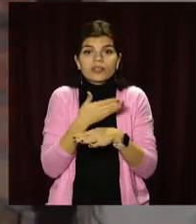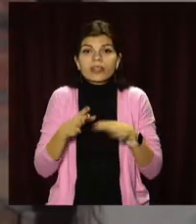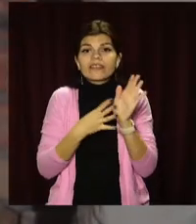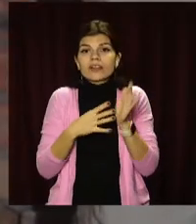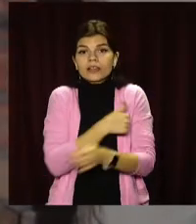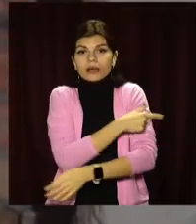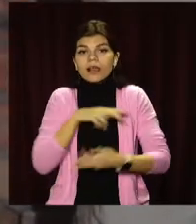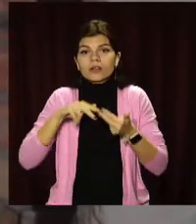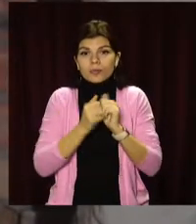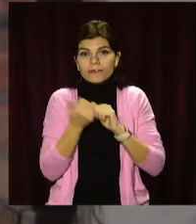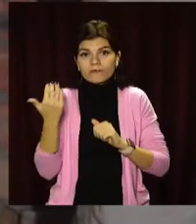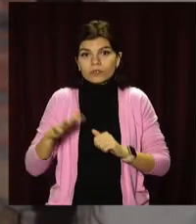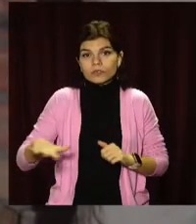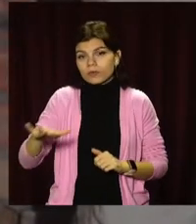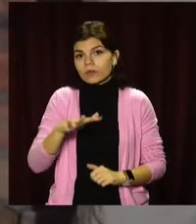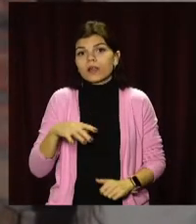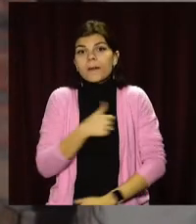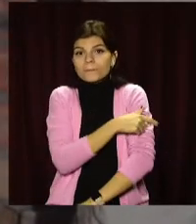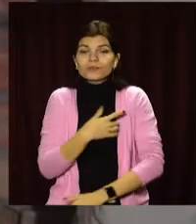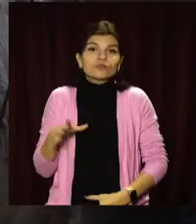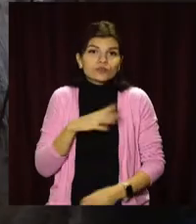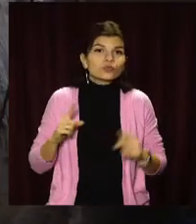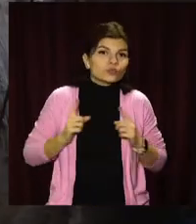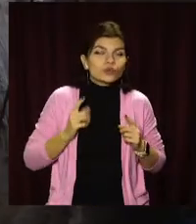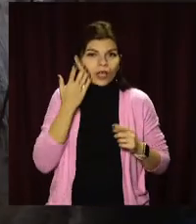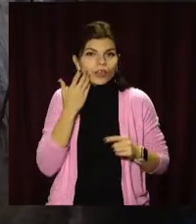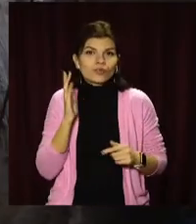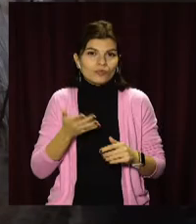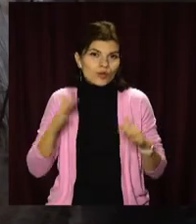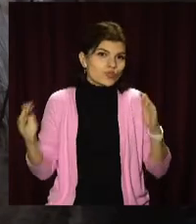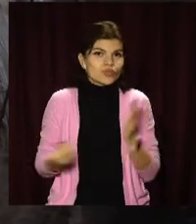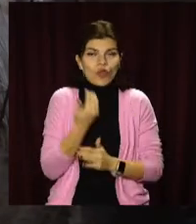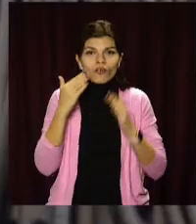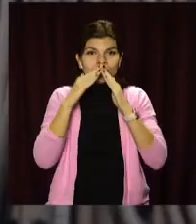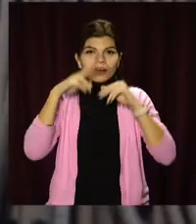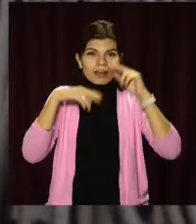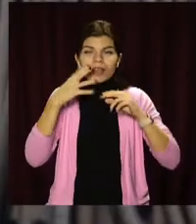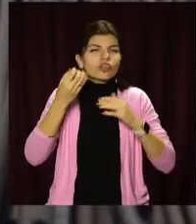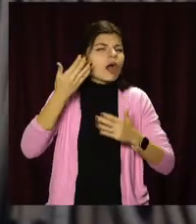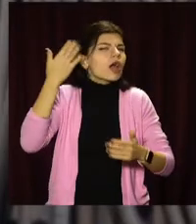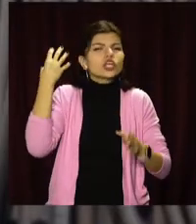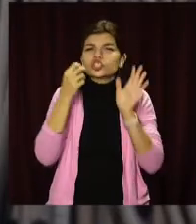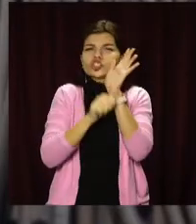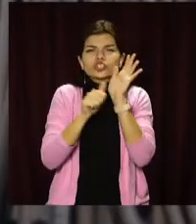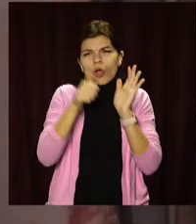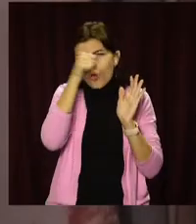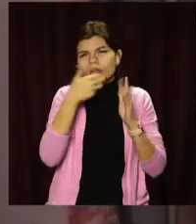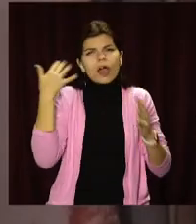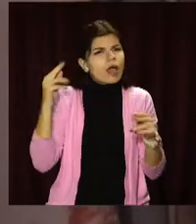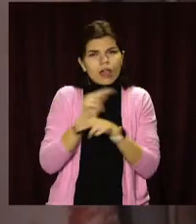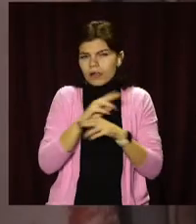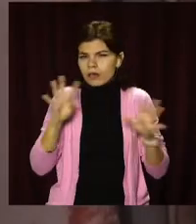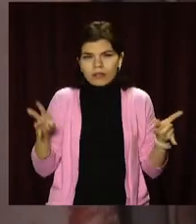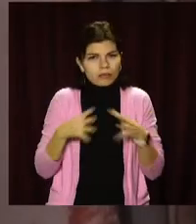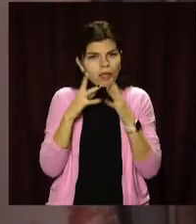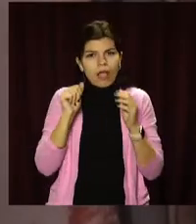9-ї лікарні Кам'янського. Медичний персонал з нетерпінням чекає на оновлення. Будівлю не реконструювали 60-х років минулого століття. Це